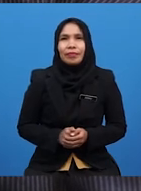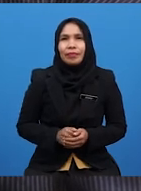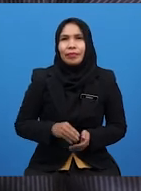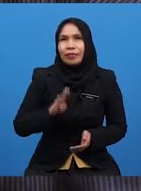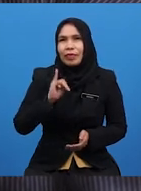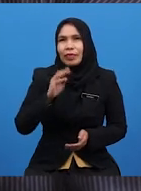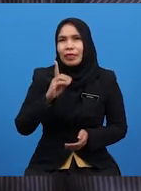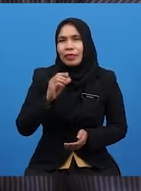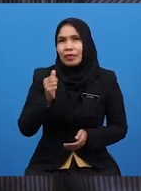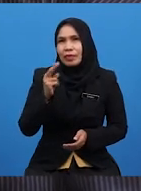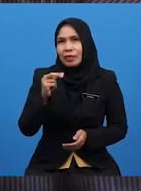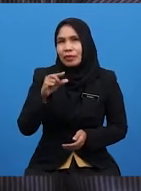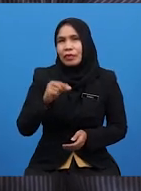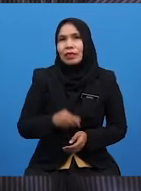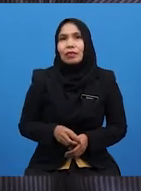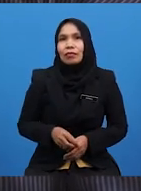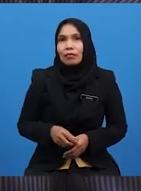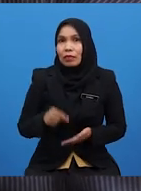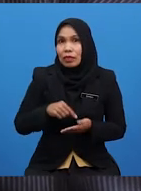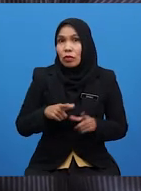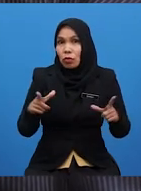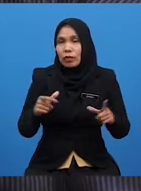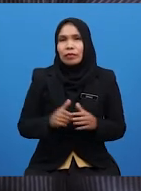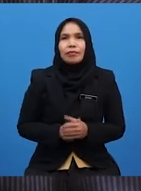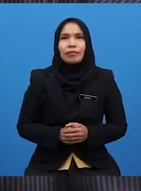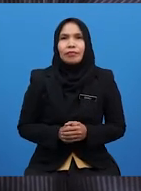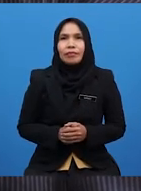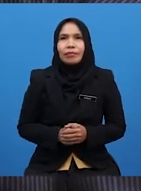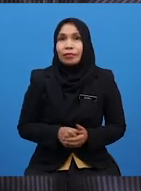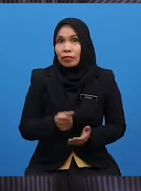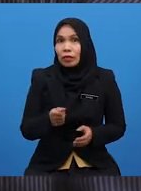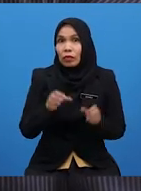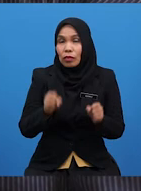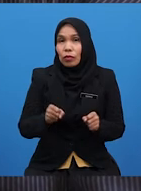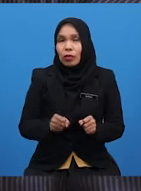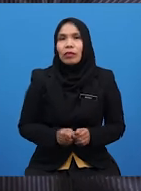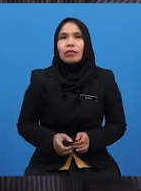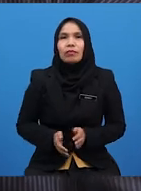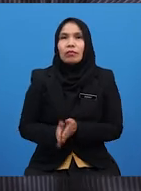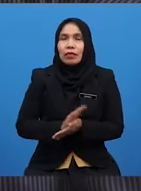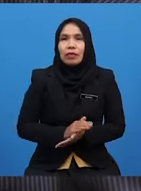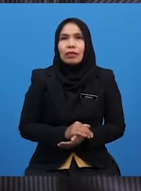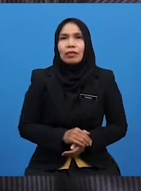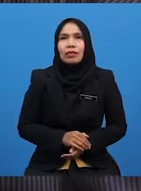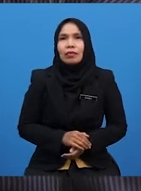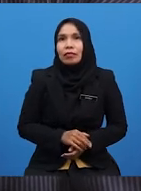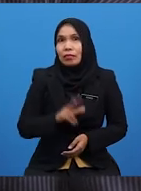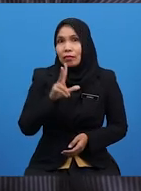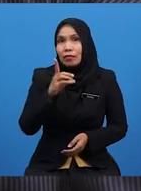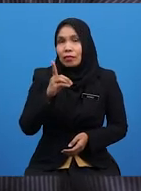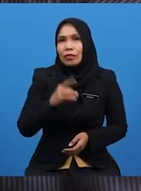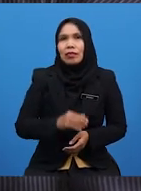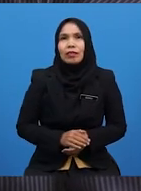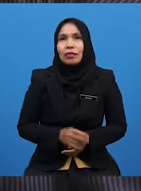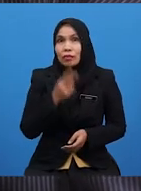Anda sketsa Jokowi jadi anda beli jadi 3D Anda boleh